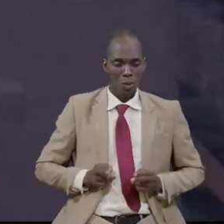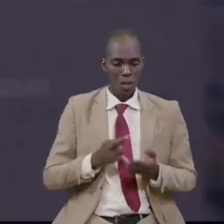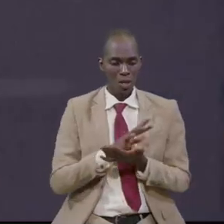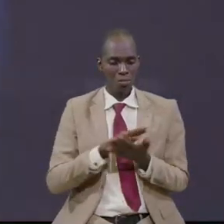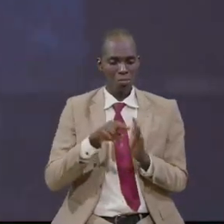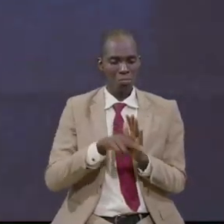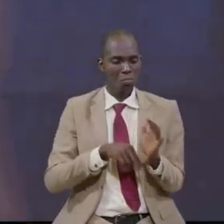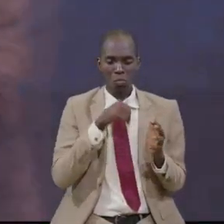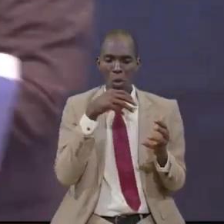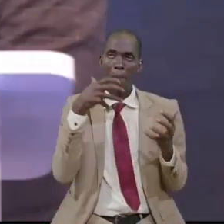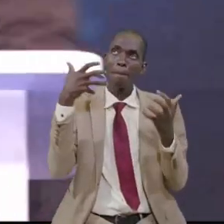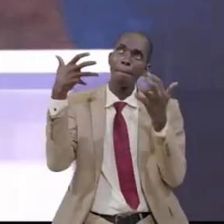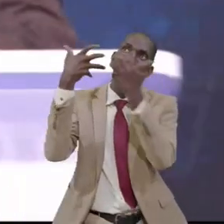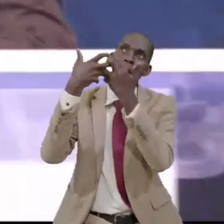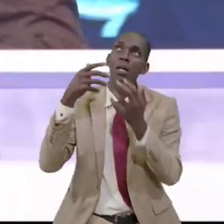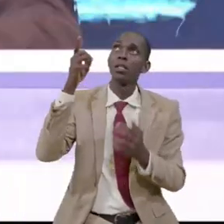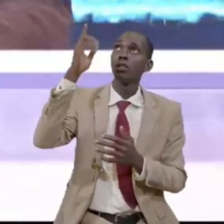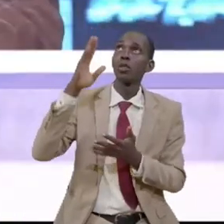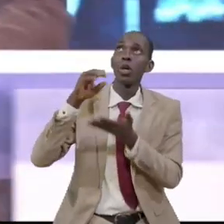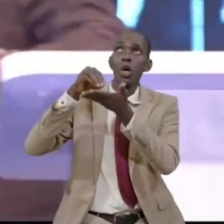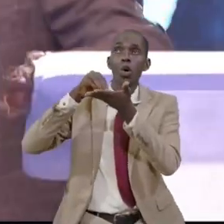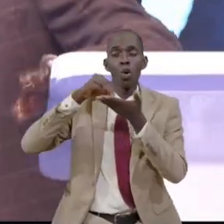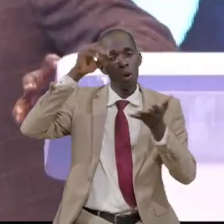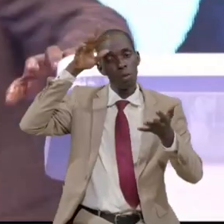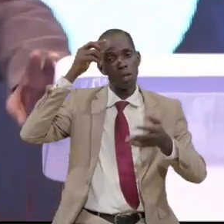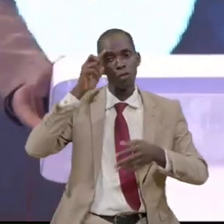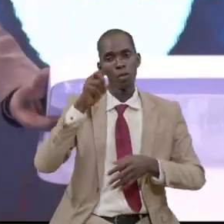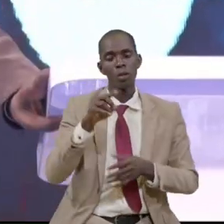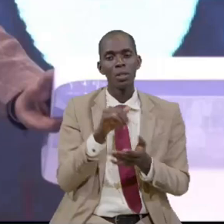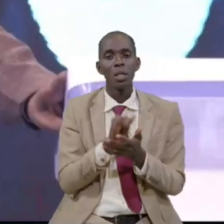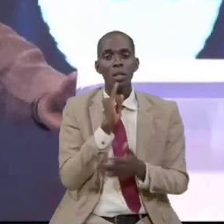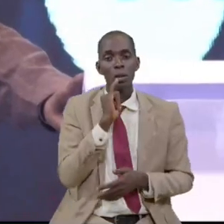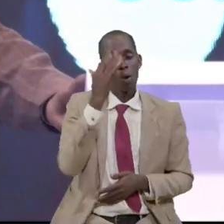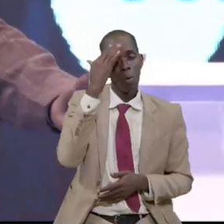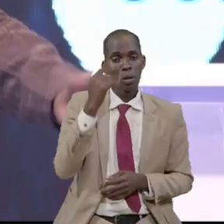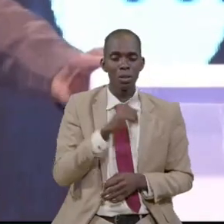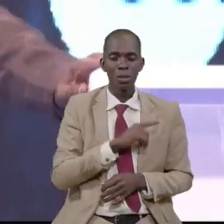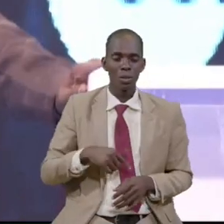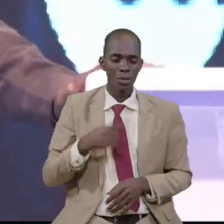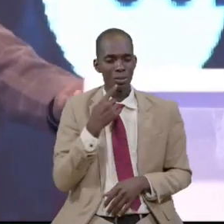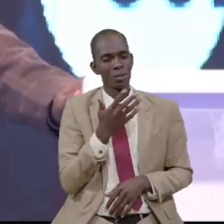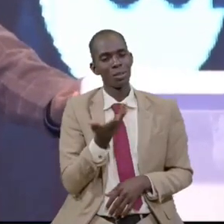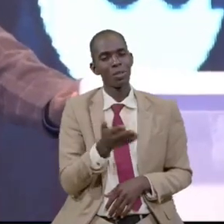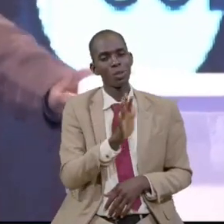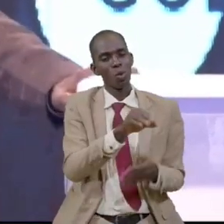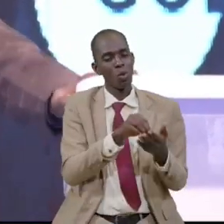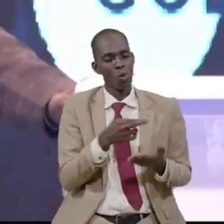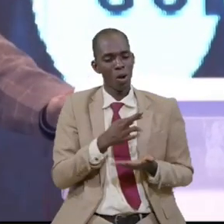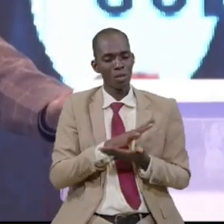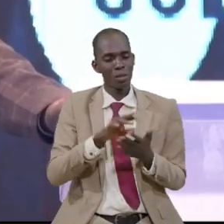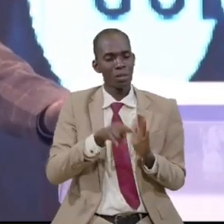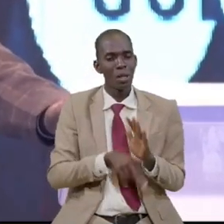Seigneur. C'est pourquoi le Seigneur dit que cette justice que vous professez avoir, je vais à